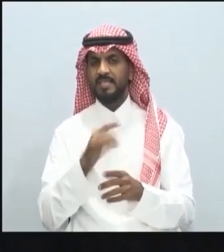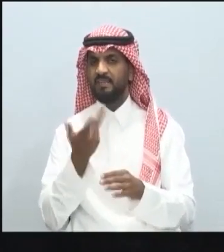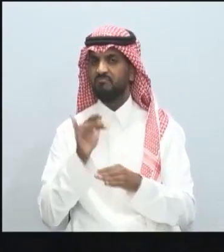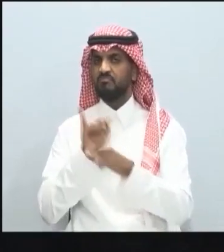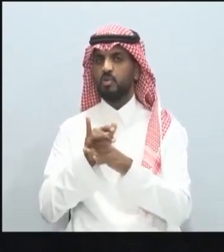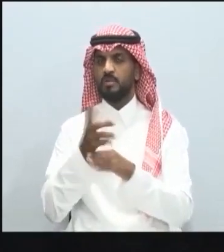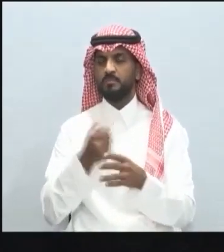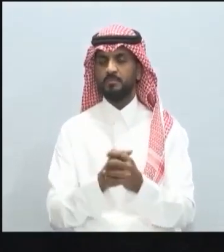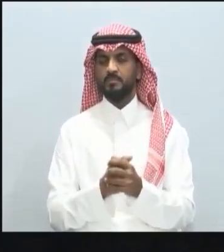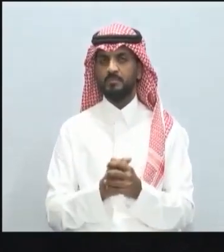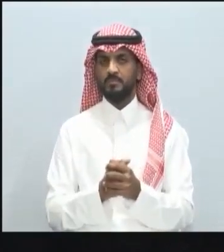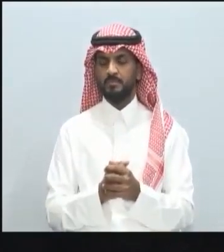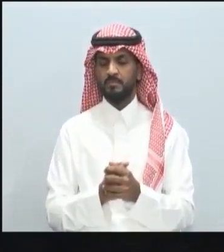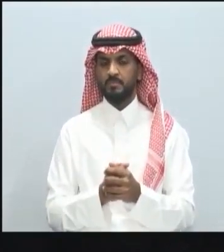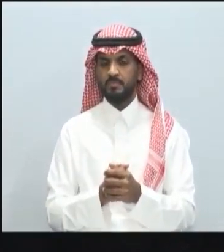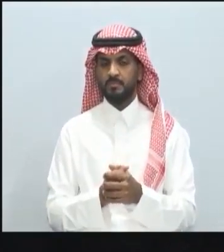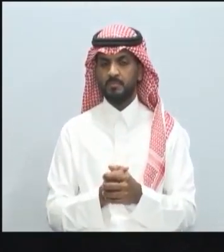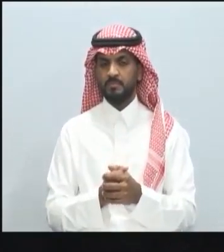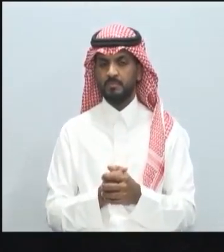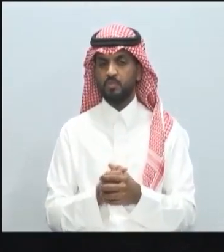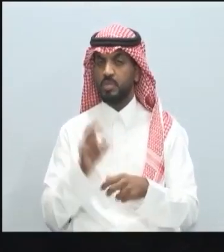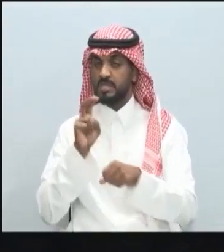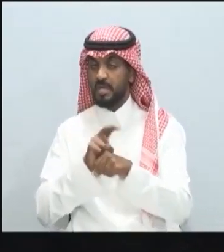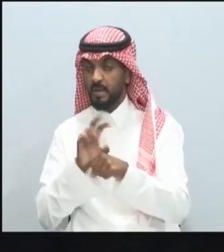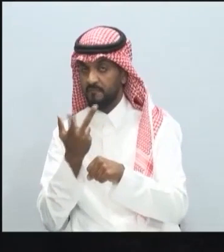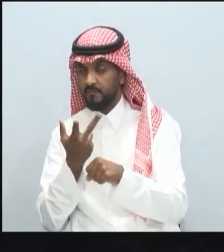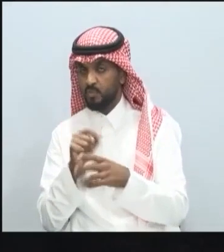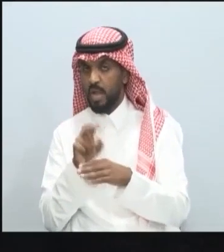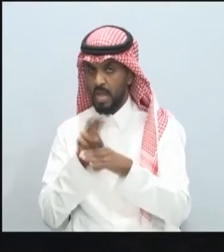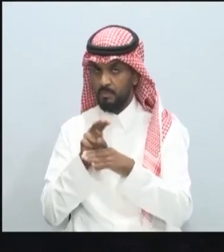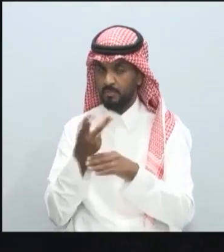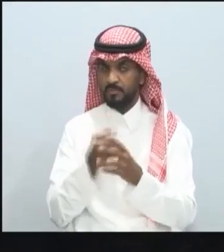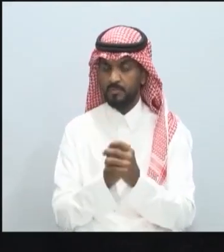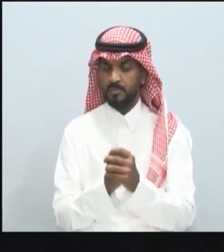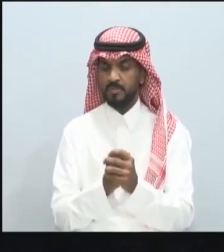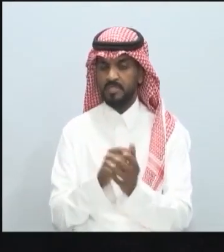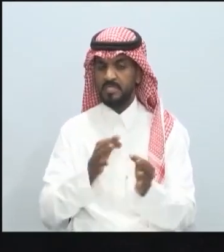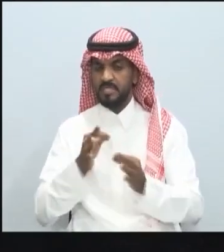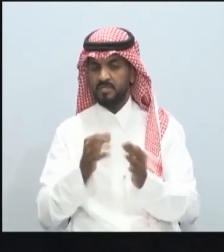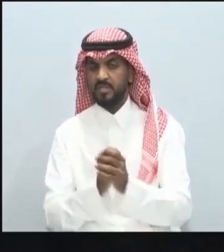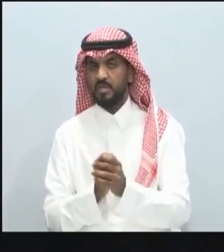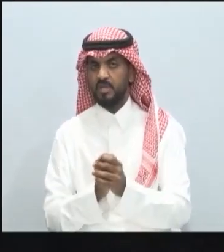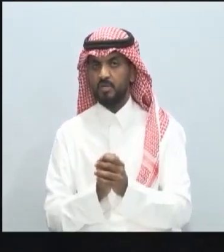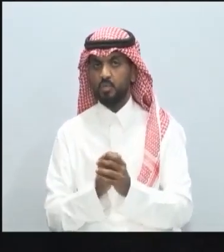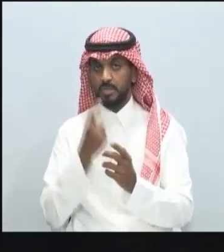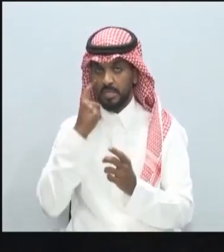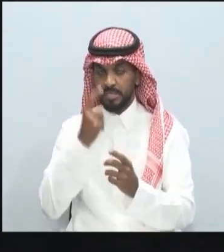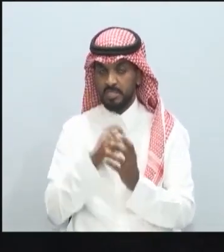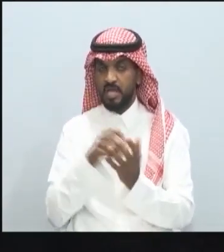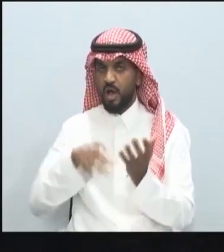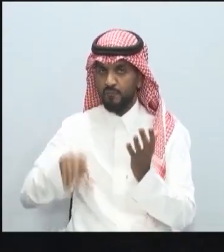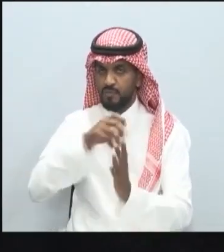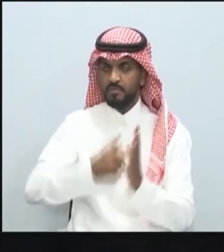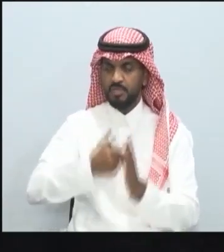له هذه الطريقه استراتيجيه القراءه الذكيه ومنظم القراءه استراتيجيه القراءه الذكيه طبعا هي التركيز زائد القفز بنجاح منظم